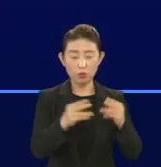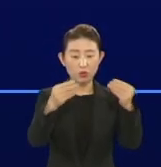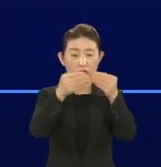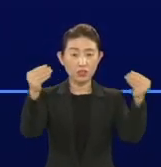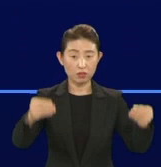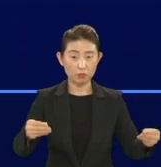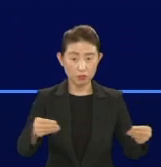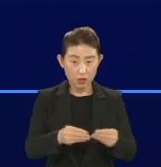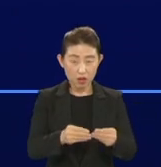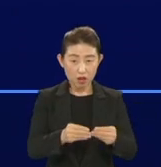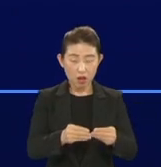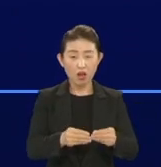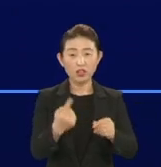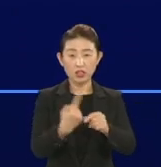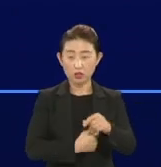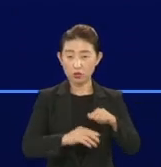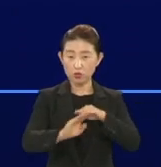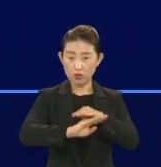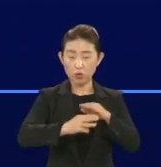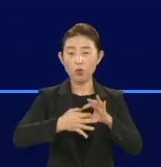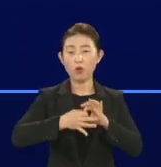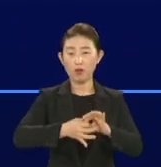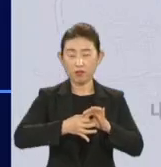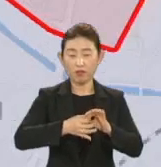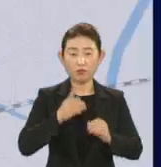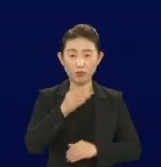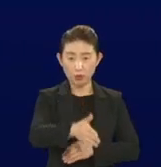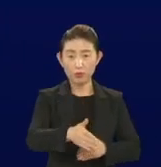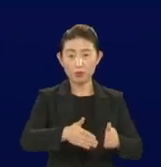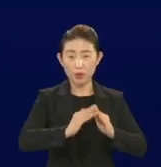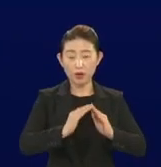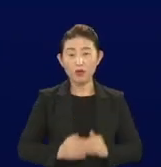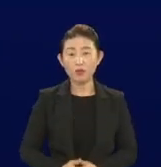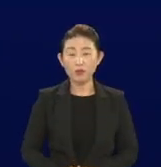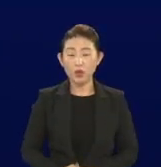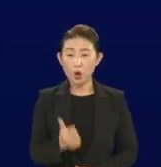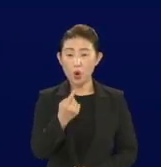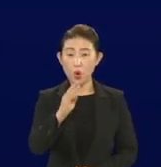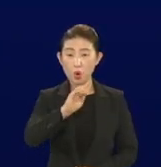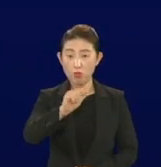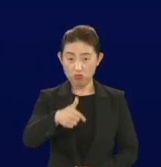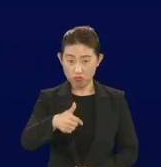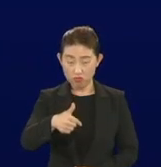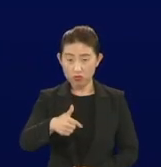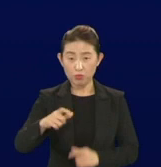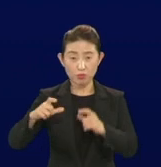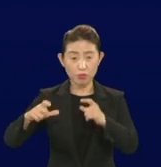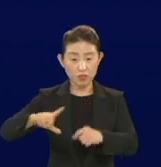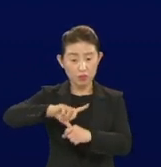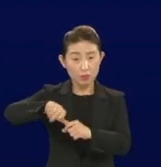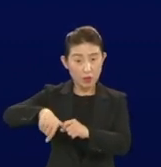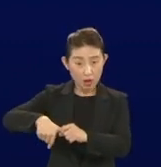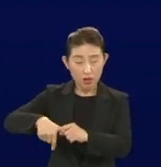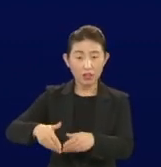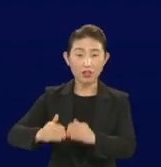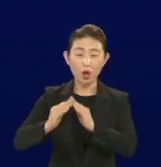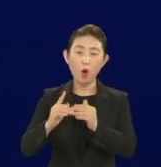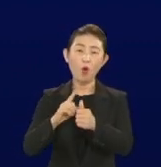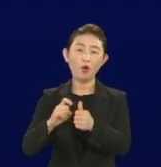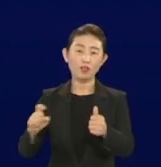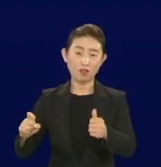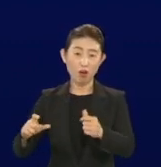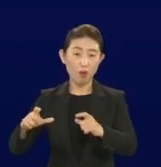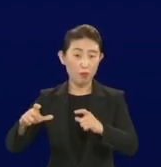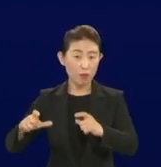등 미래 모빌리티 국가산단으로 탈바꿈합니다. 홍북면 대동리 71만 평 부지에 들어서는 홍성